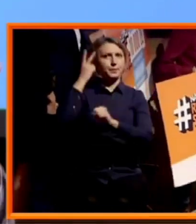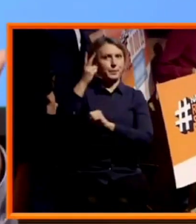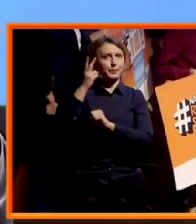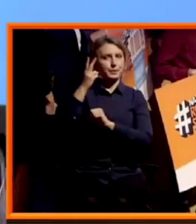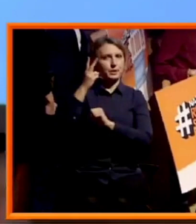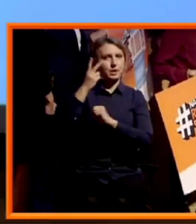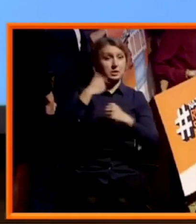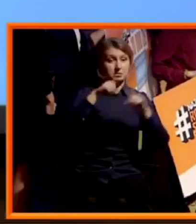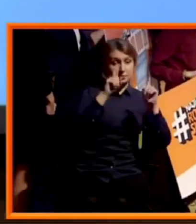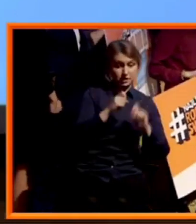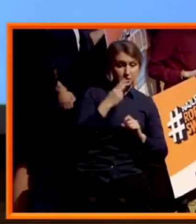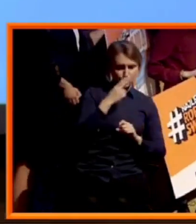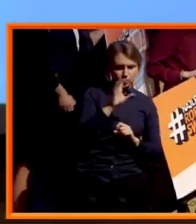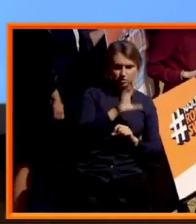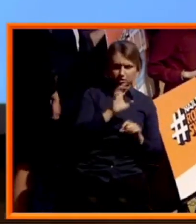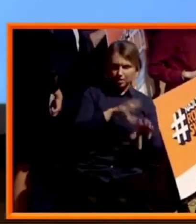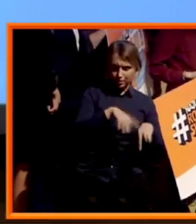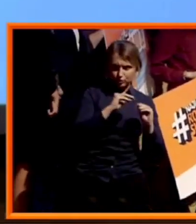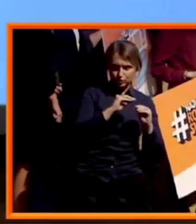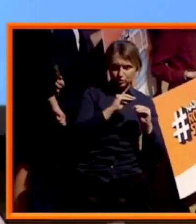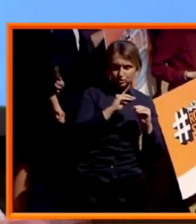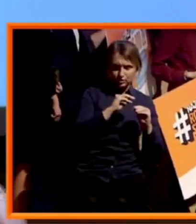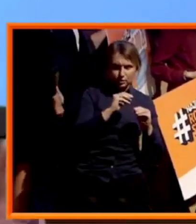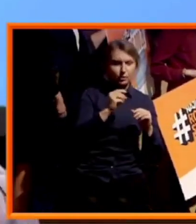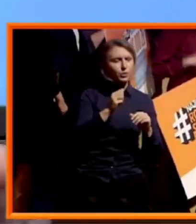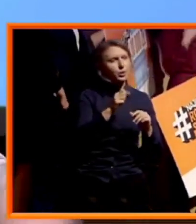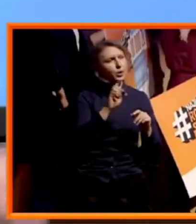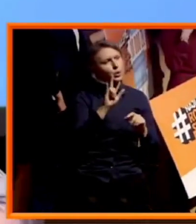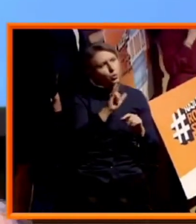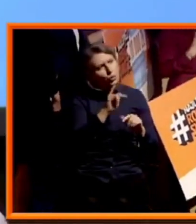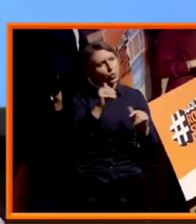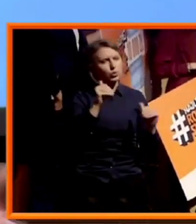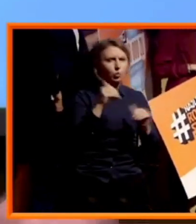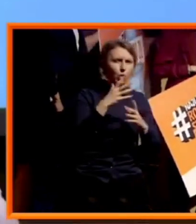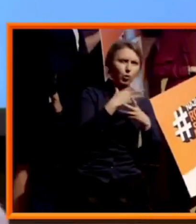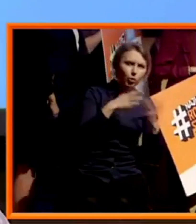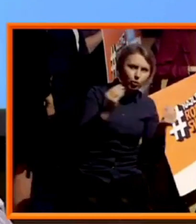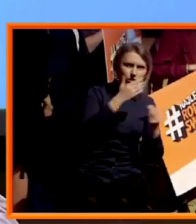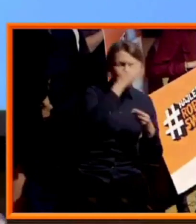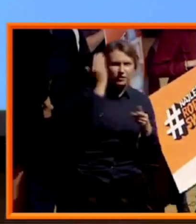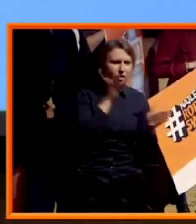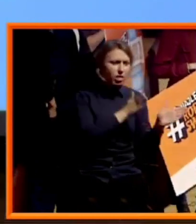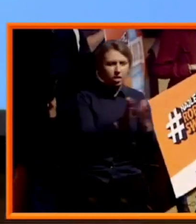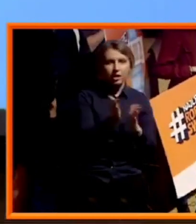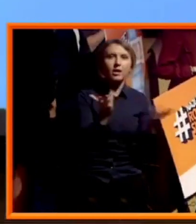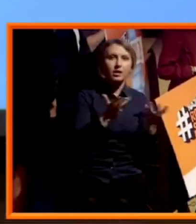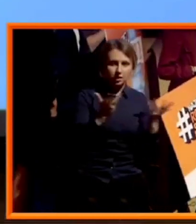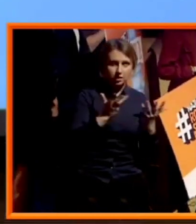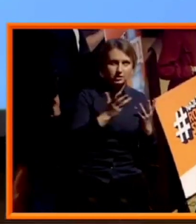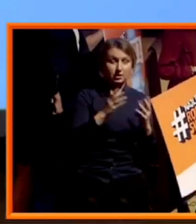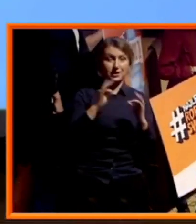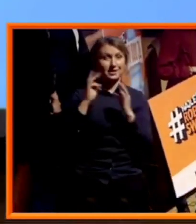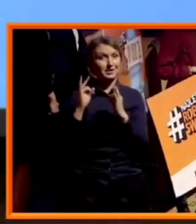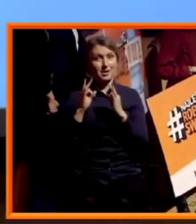tego, kiedy, jak zobaczyłem, jak było na samym początku, to był taki kanał, który gdzieś tam może się pogubił i nie wiedział, w którą stronę pójść, do tego, co wyszło